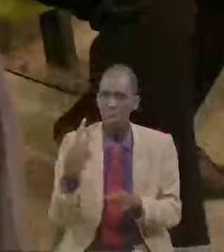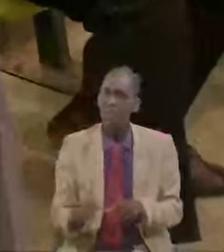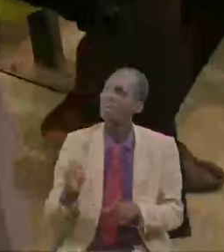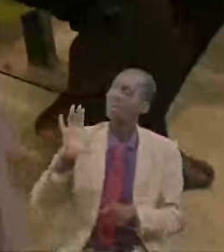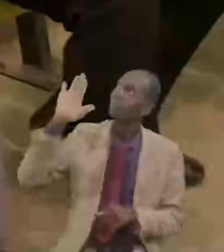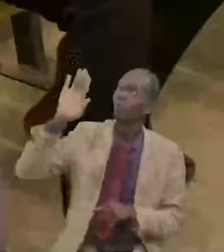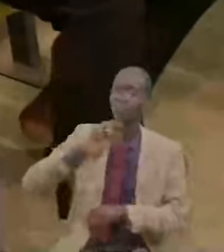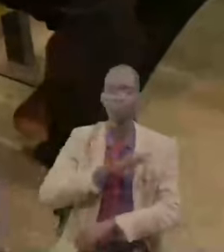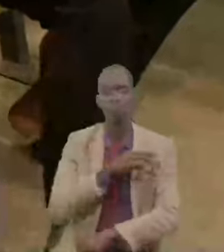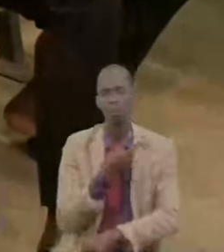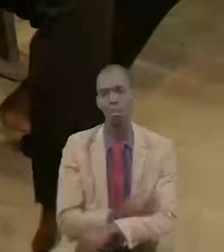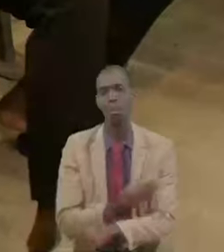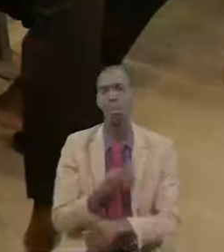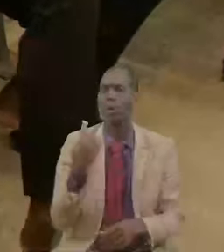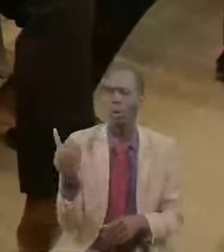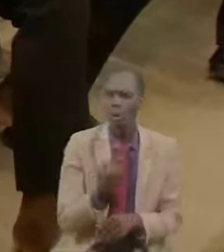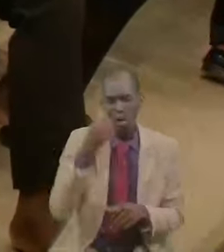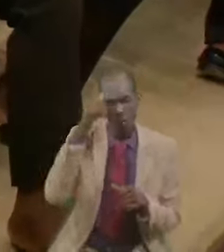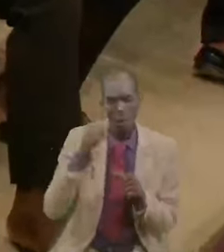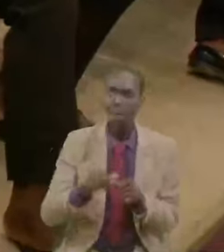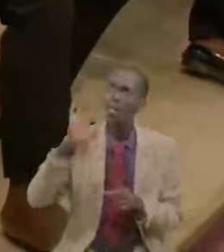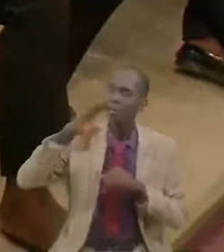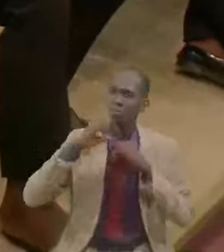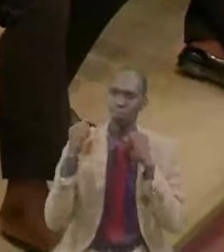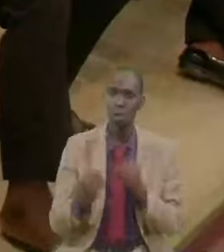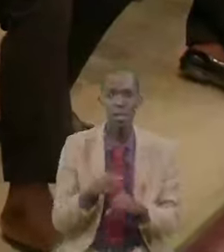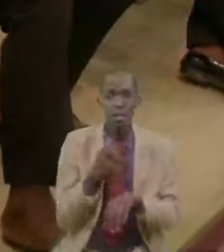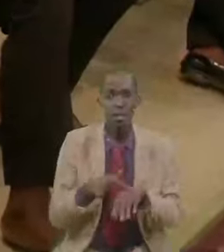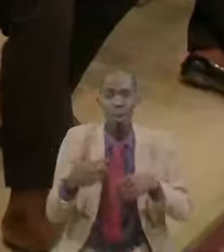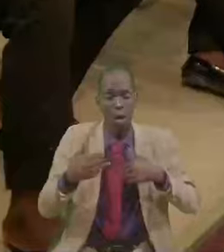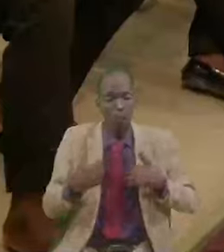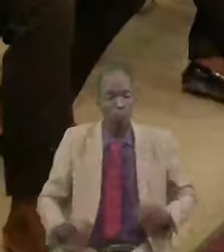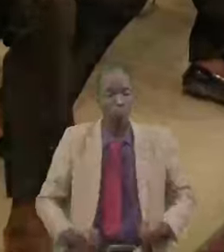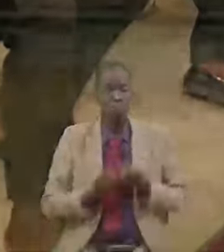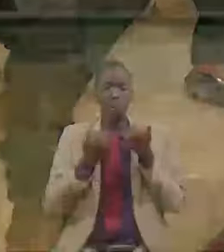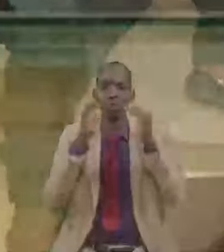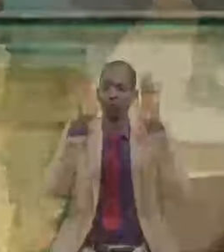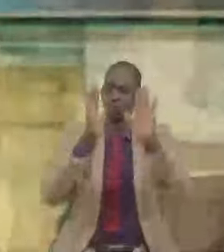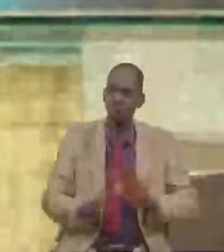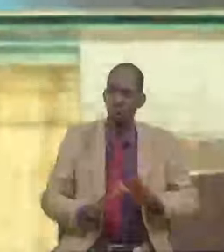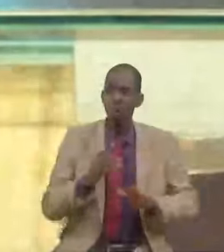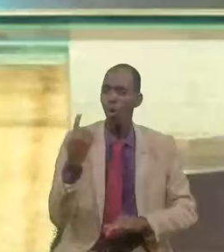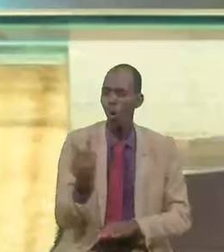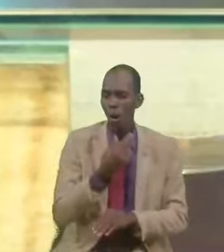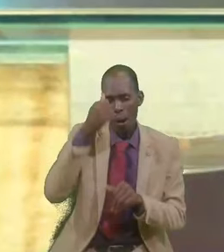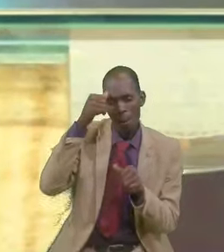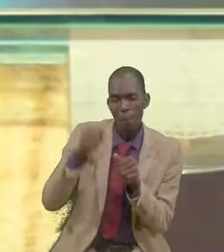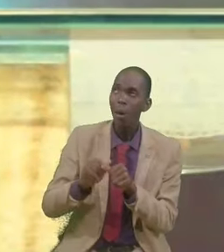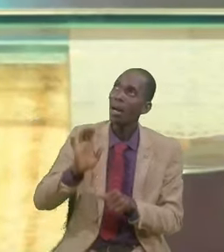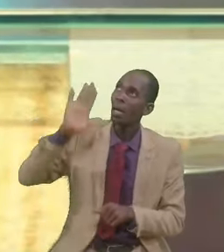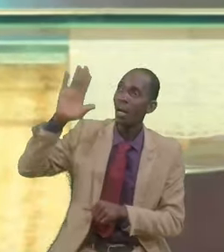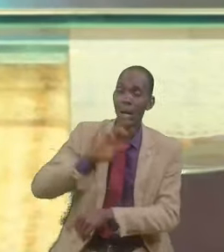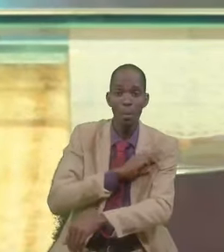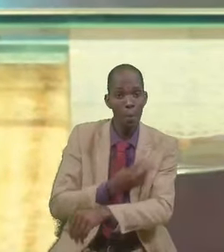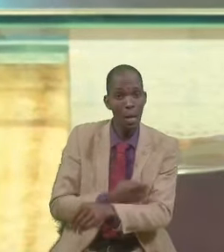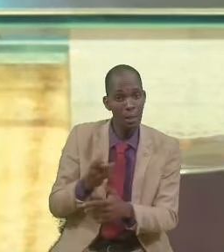force à la croisée des chemins. C'est l'heure de sa force. Lorsque vous faites face aux défis, c'est l'heure de sa force. Je